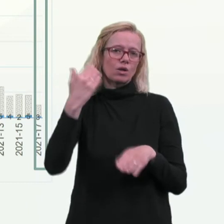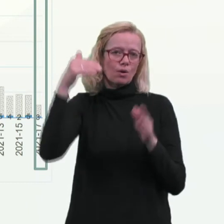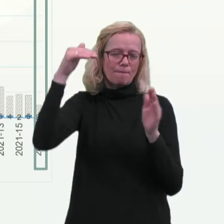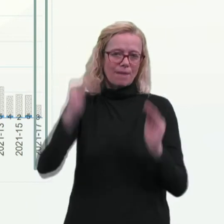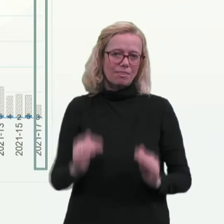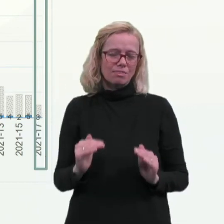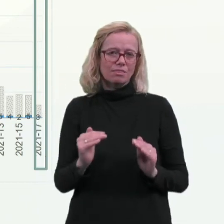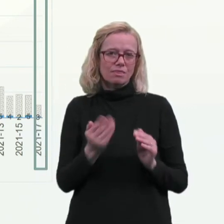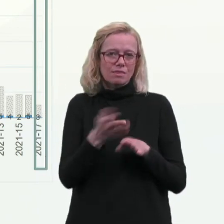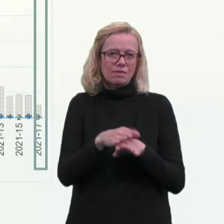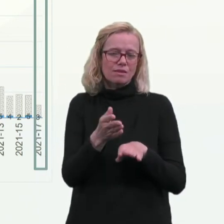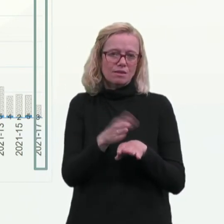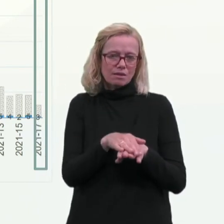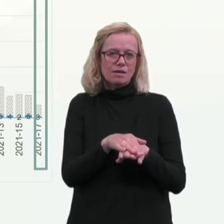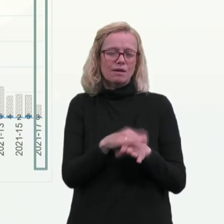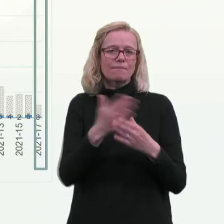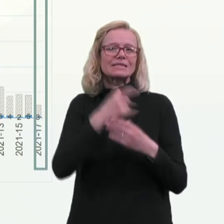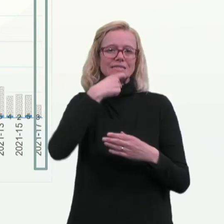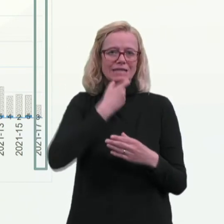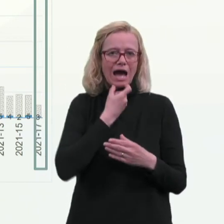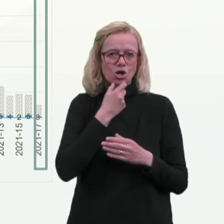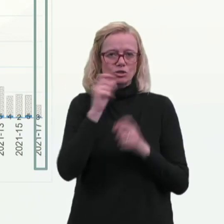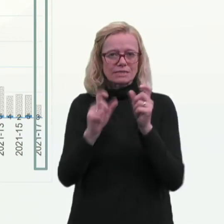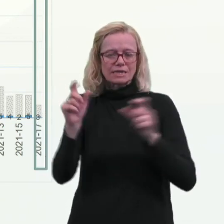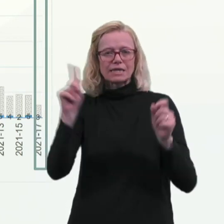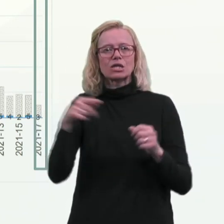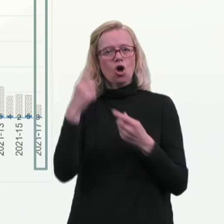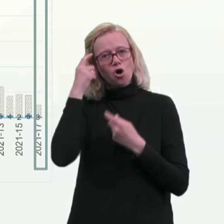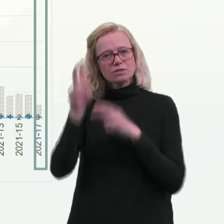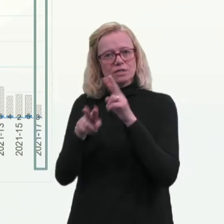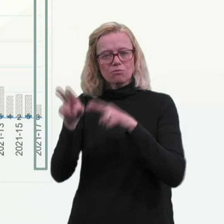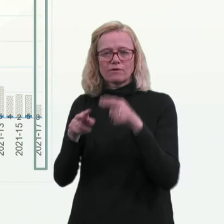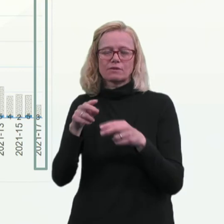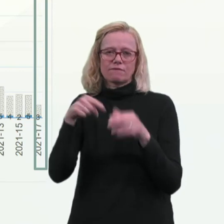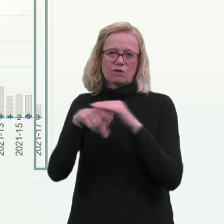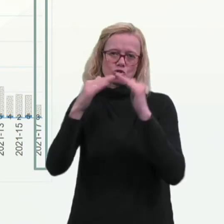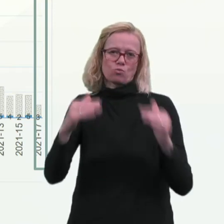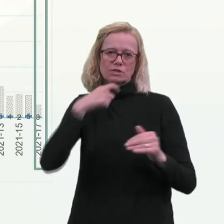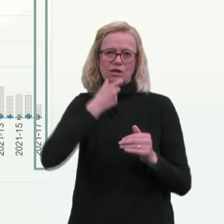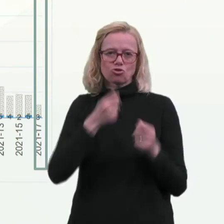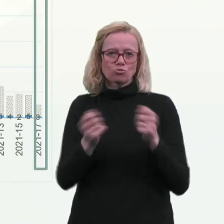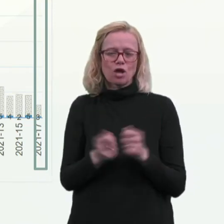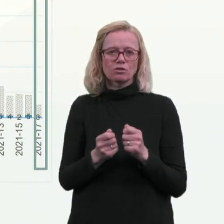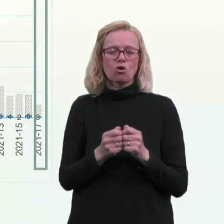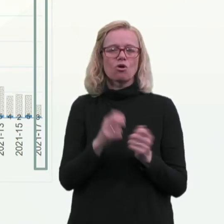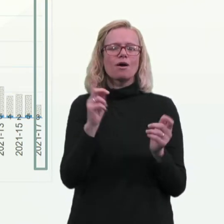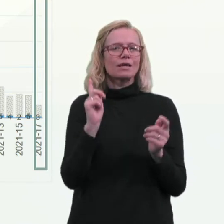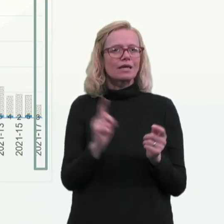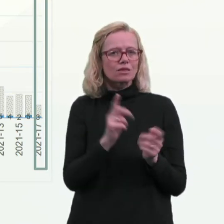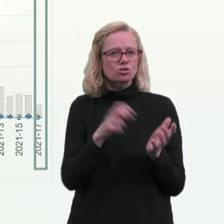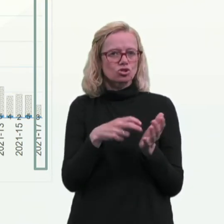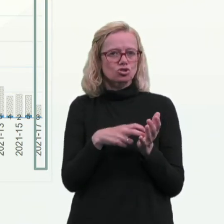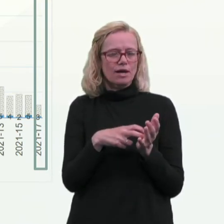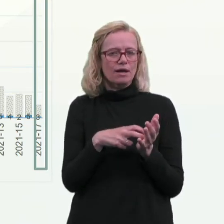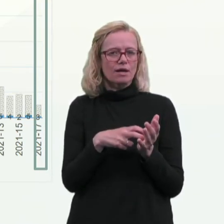med starostniki in oskrbovanci domov starejših občanov in še to pravzaprav gremo v